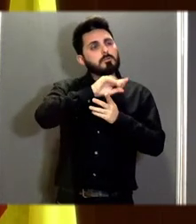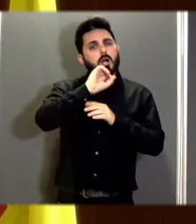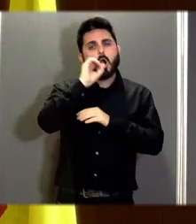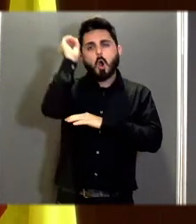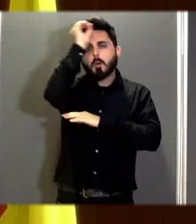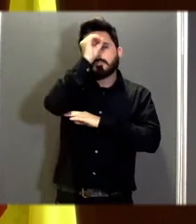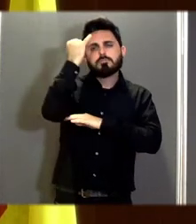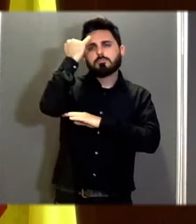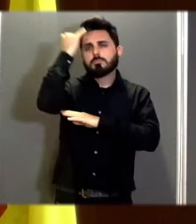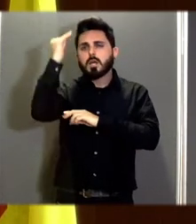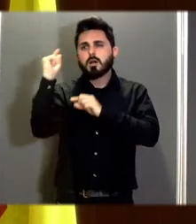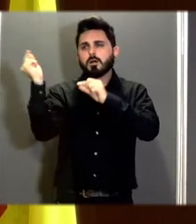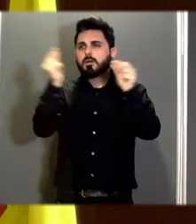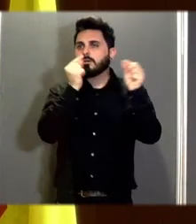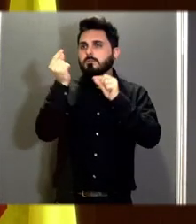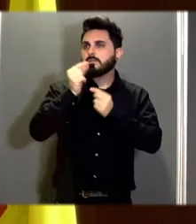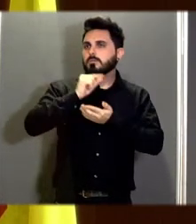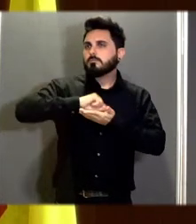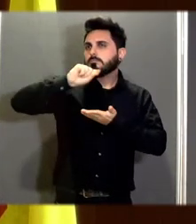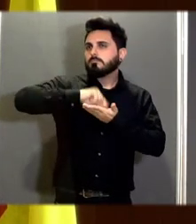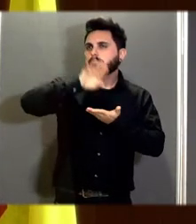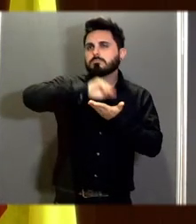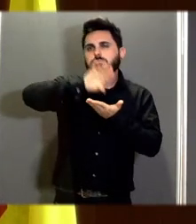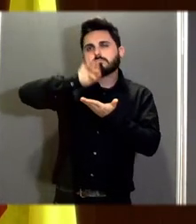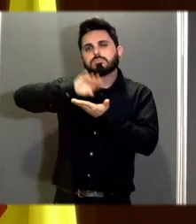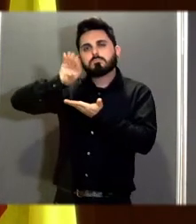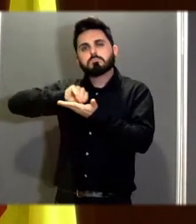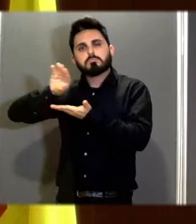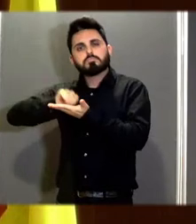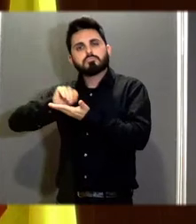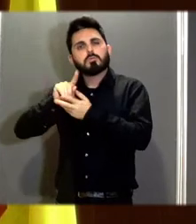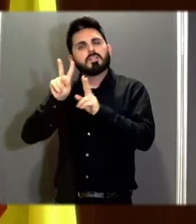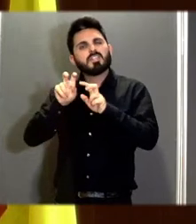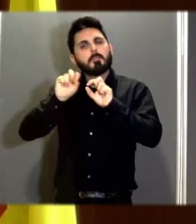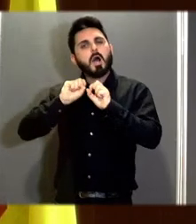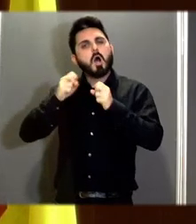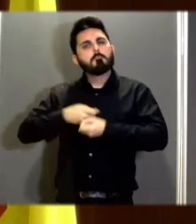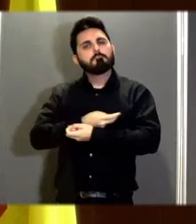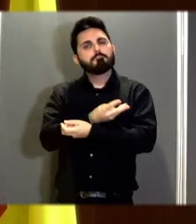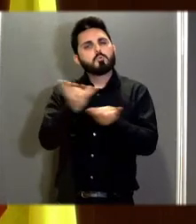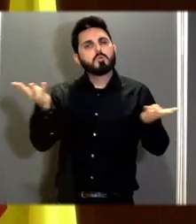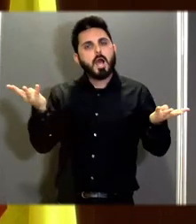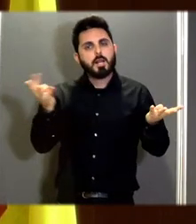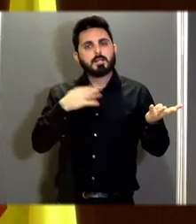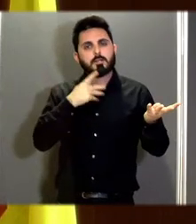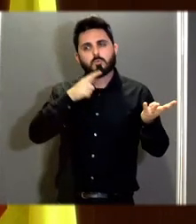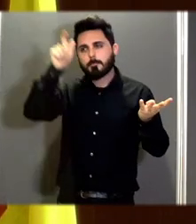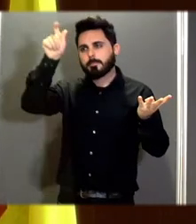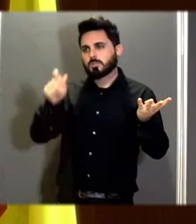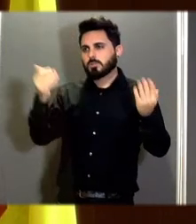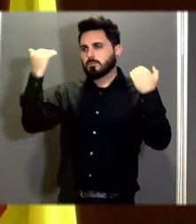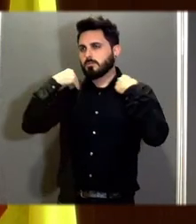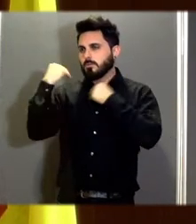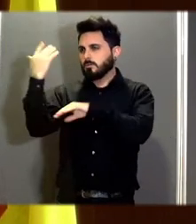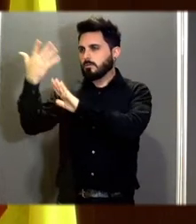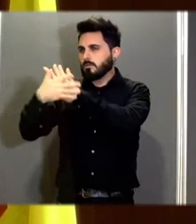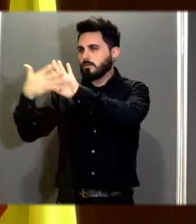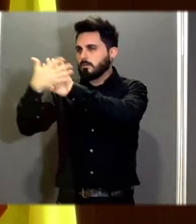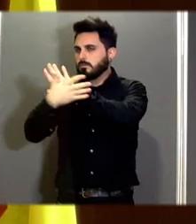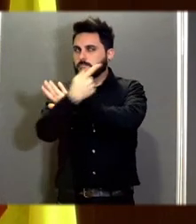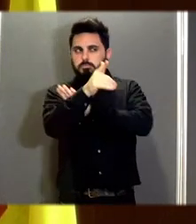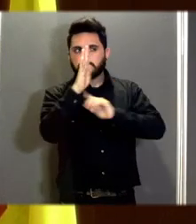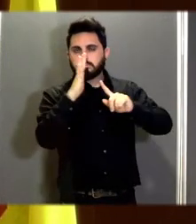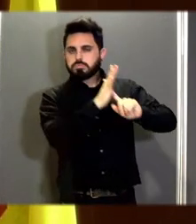havia en el debat i intentar això, no? Que sigui plural, que ningú no pugui monopolitzar, i realment s'ha aconseguit